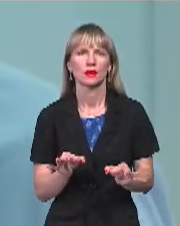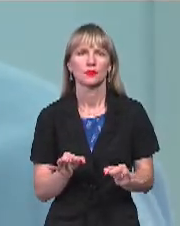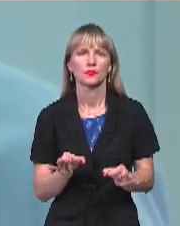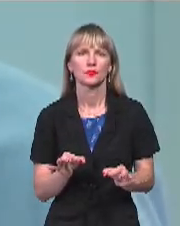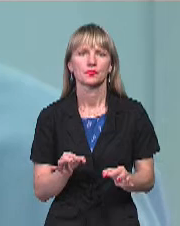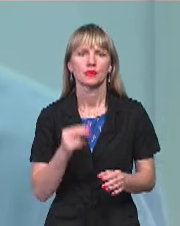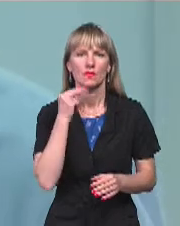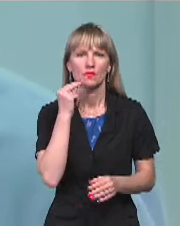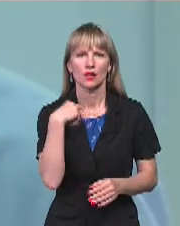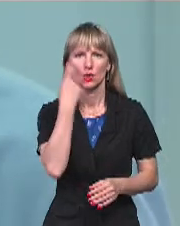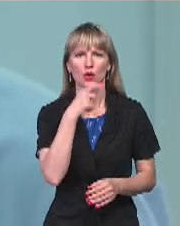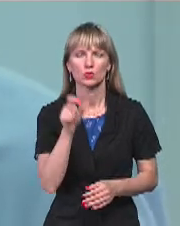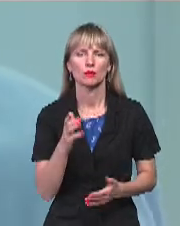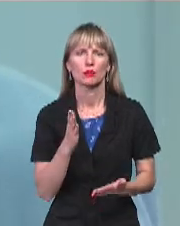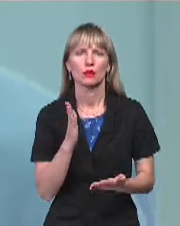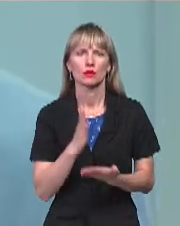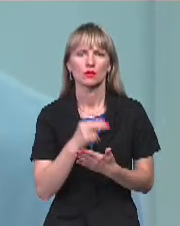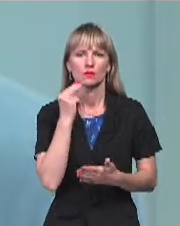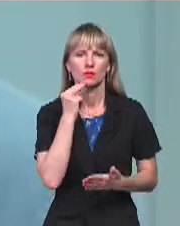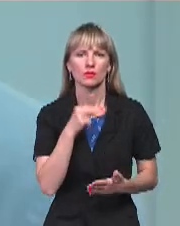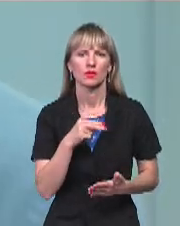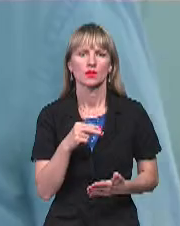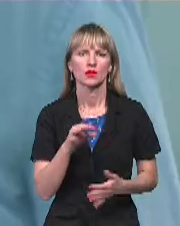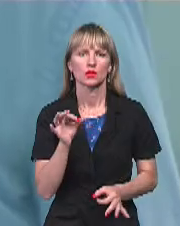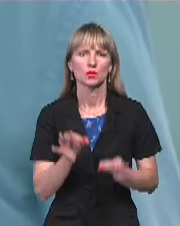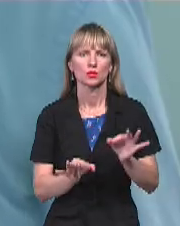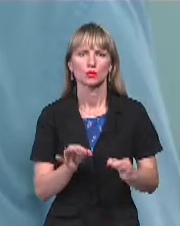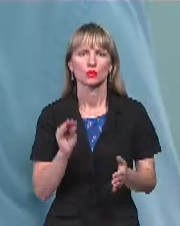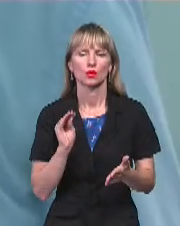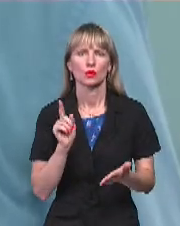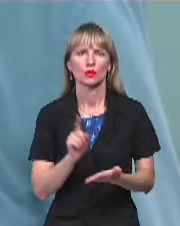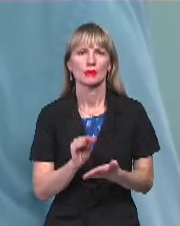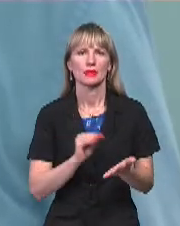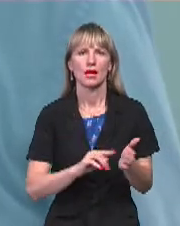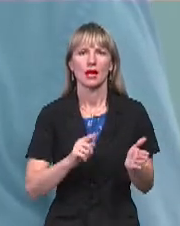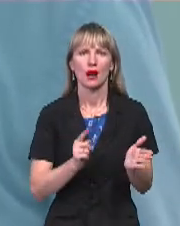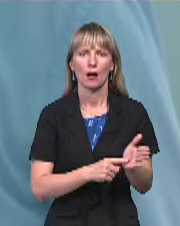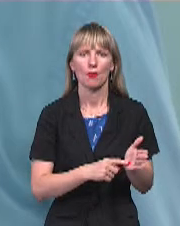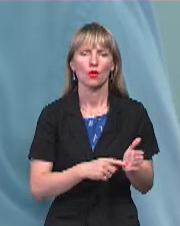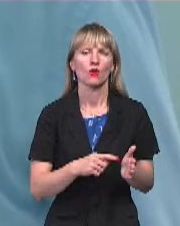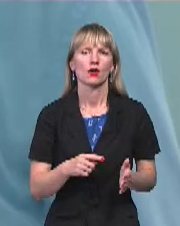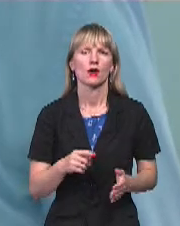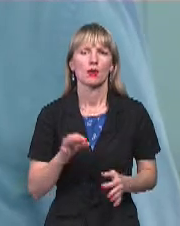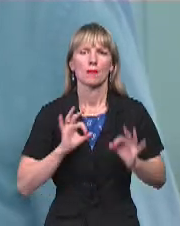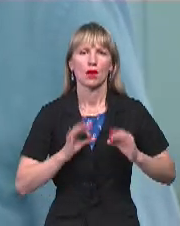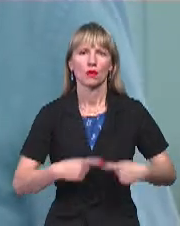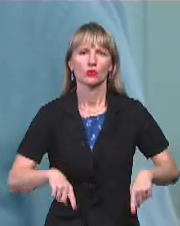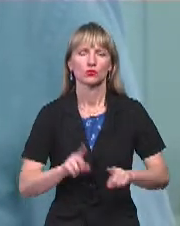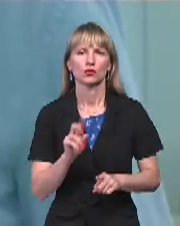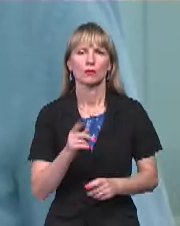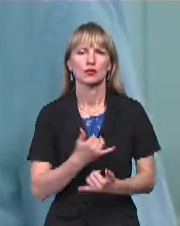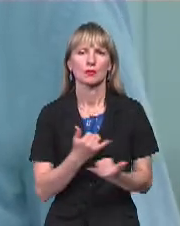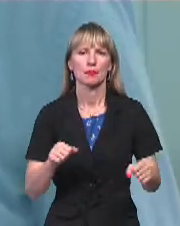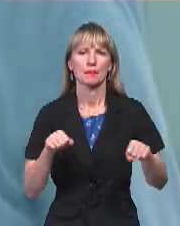Винні особи, власне, мають понести покарання, крапку має поставити суд. Окрім цього, прокуратурою задля забезпечення